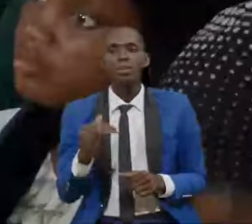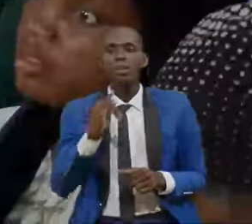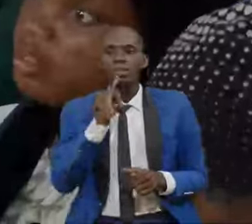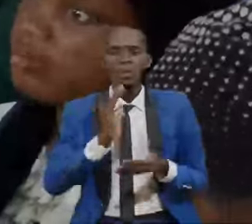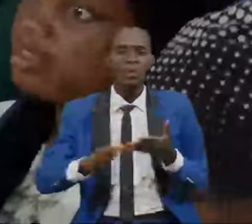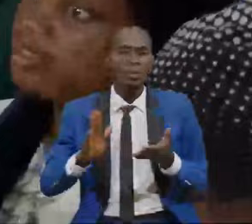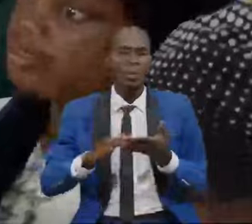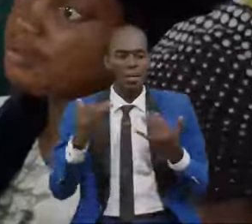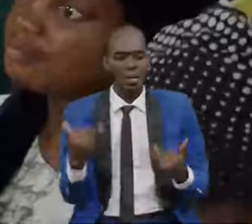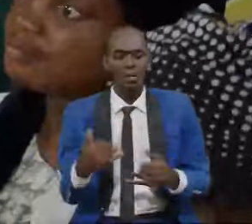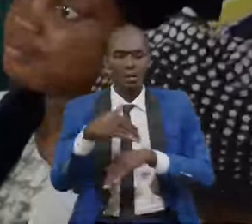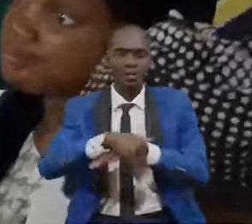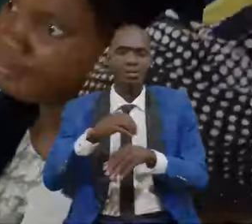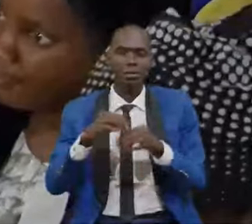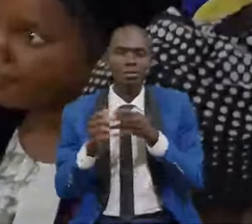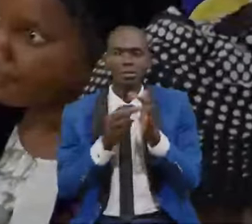est pardonné ce soir.